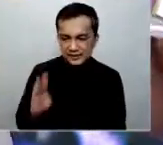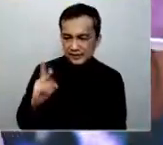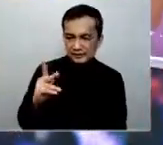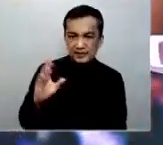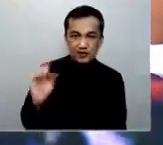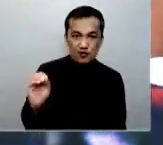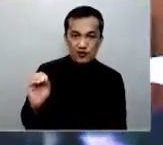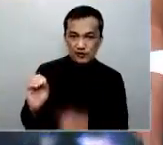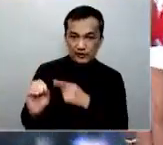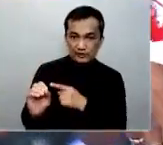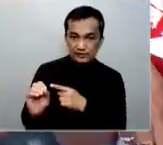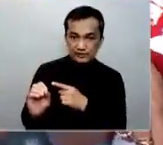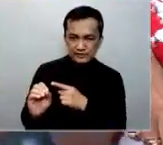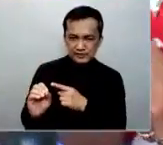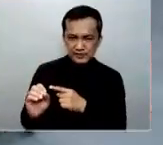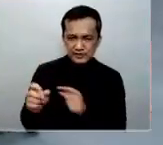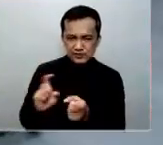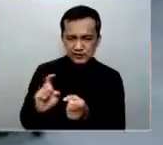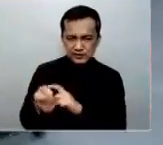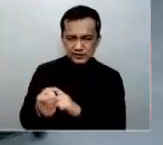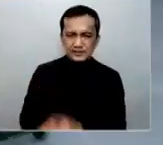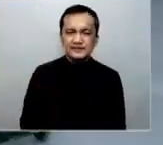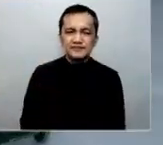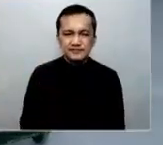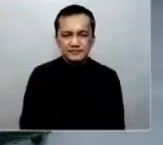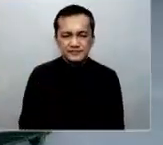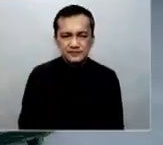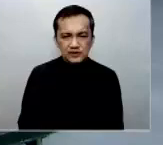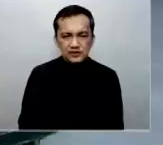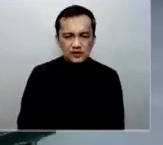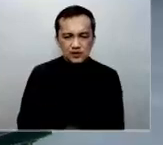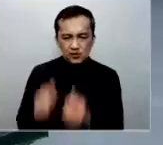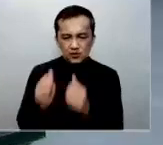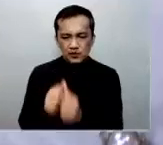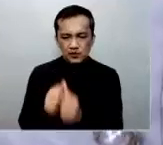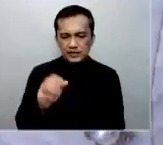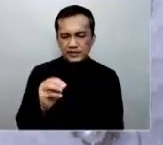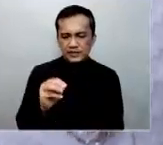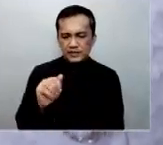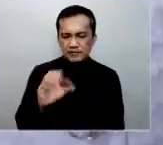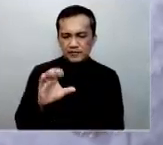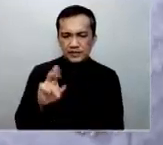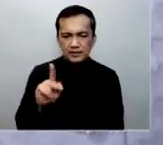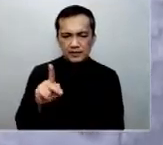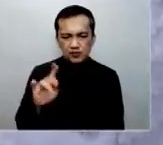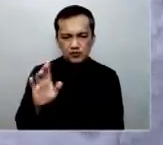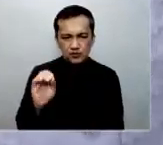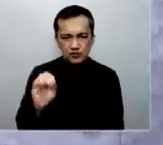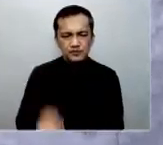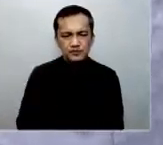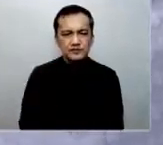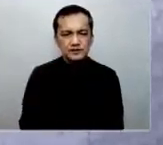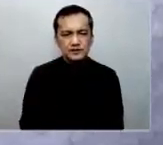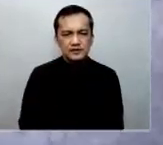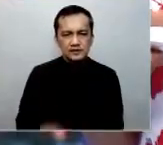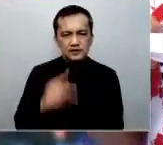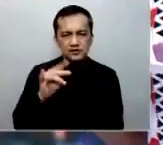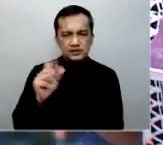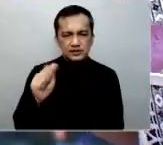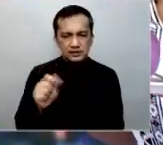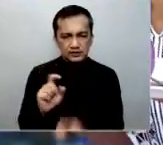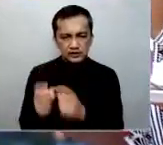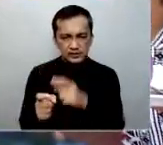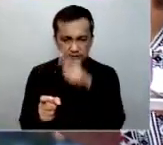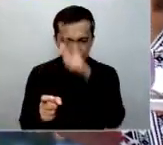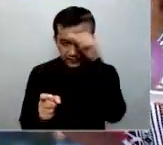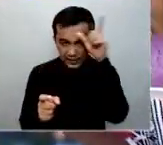yun. Bigo with a twist. No, may makapuno sa ibabaw. Yes. Okay, ito naman. Ano din, kuchinta with a twist, itim. Hindi ba?